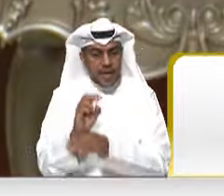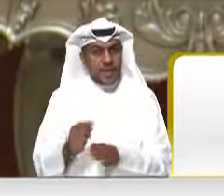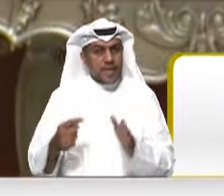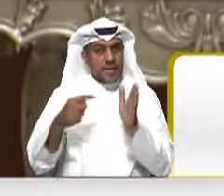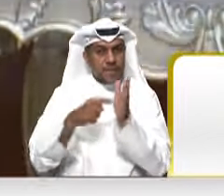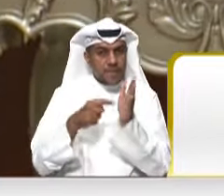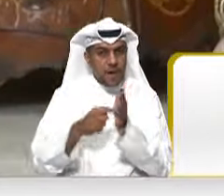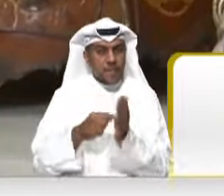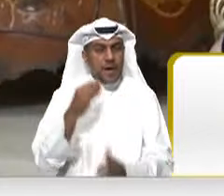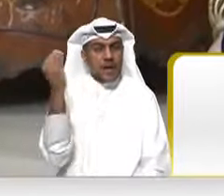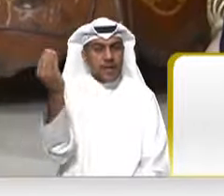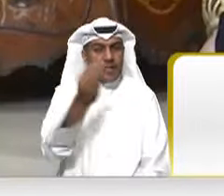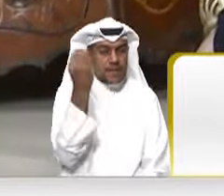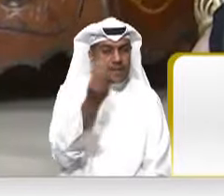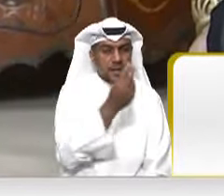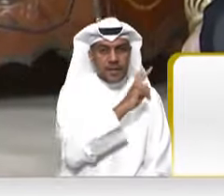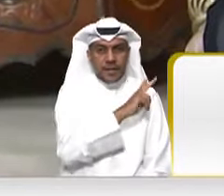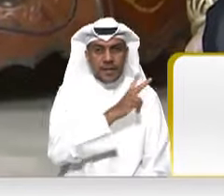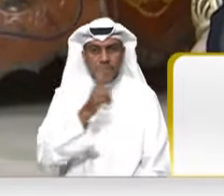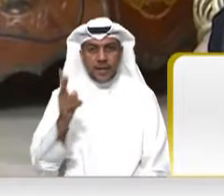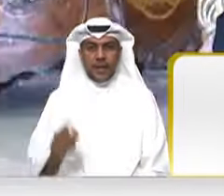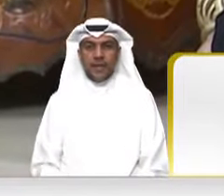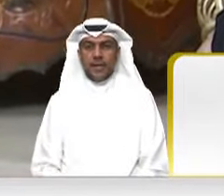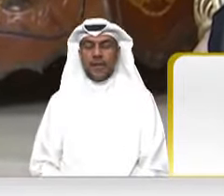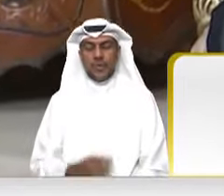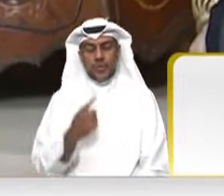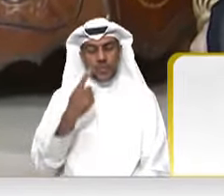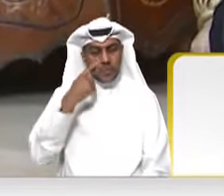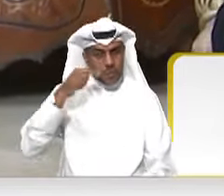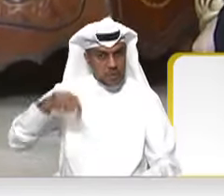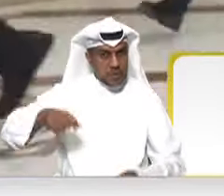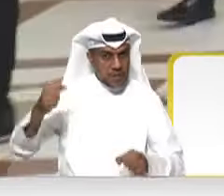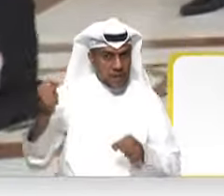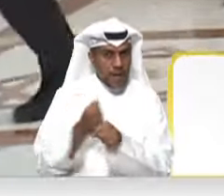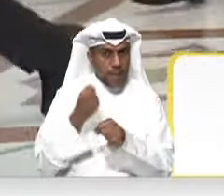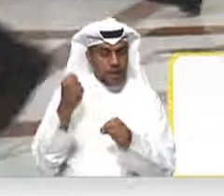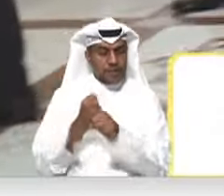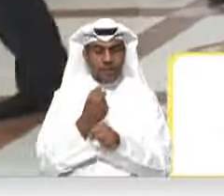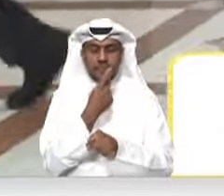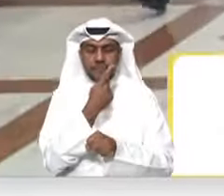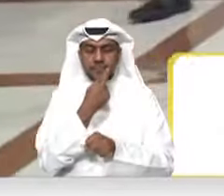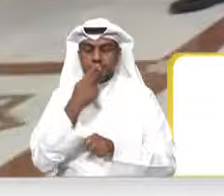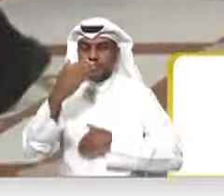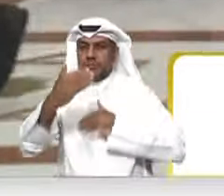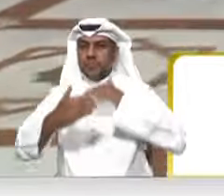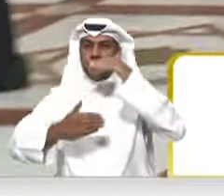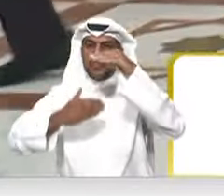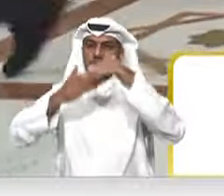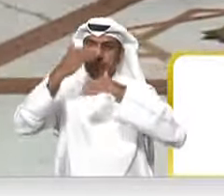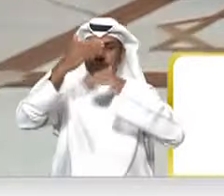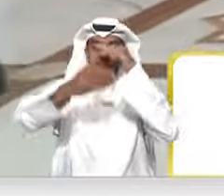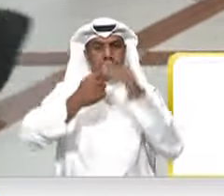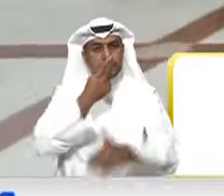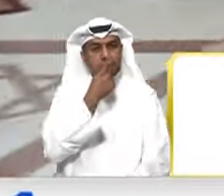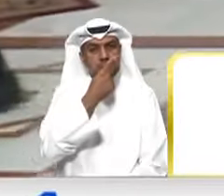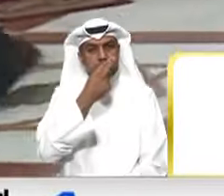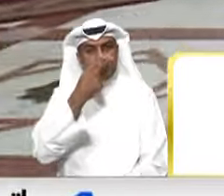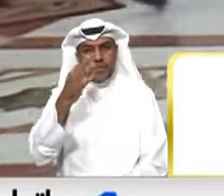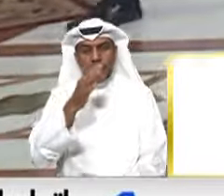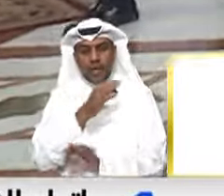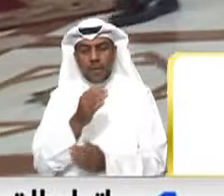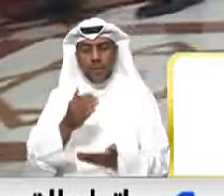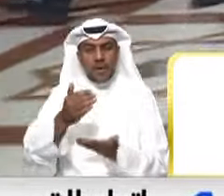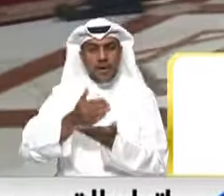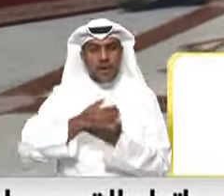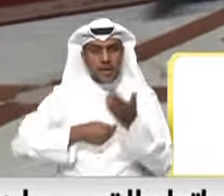والسياحة، حيث أشاد بالتقدم الراهن في هذه القطاعات وما تشهده العلاقات الاقتصادية